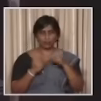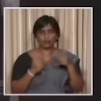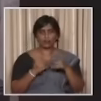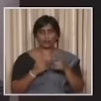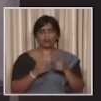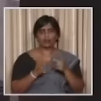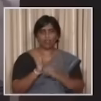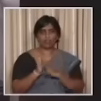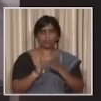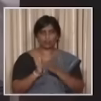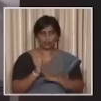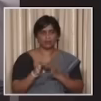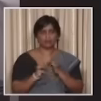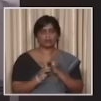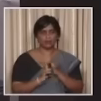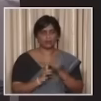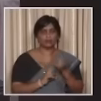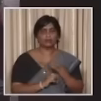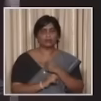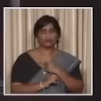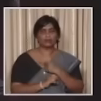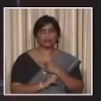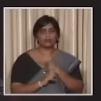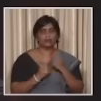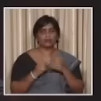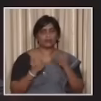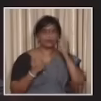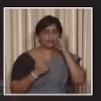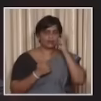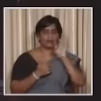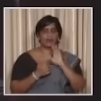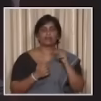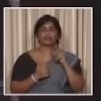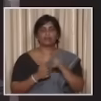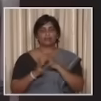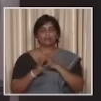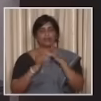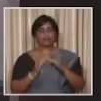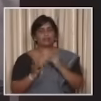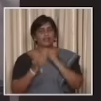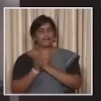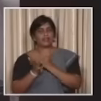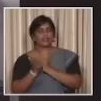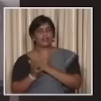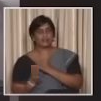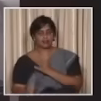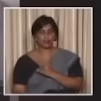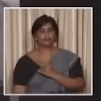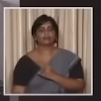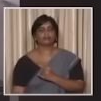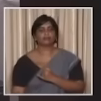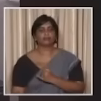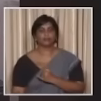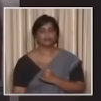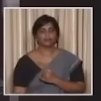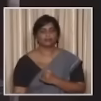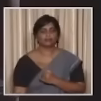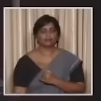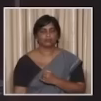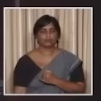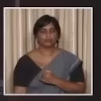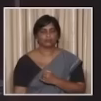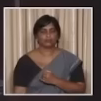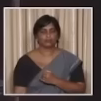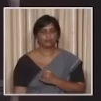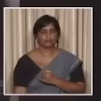මේ කිවිල්ලම තුමා මට කිව්වා. මොකද මම වැඩි ඒ පුවත්පත බලන්නේ මොකද ඒකේ හුඟක්ම එරර්ස් තියෙන හින්දා. ඩේලි එරර්ස් තියෙන්නේ. ඒක